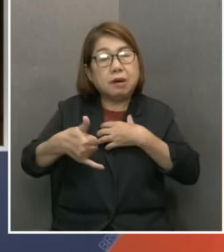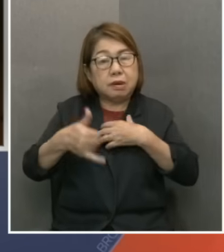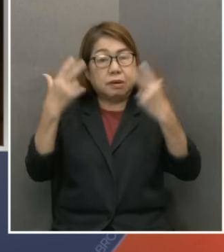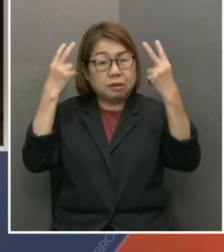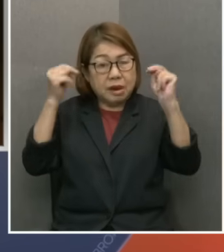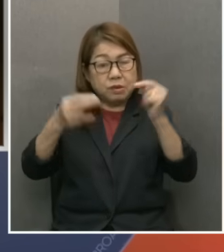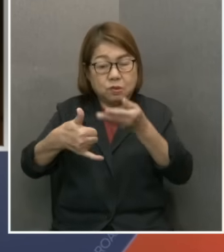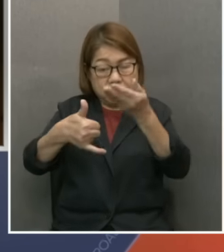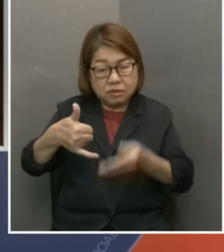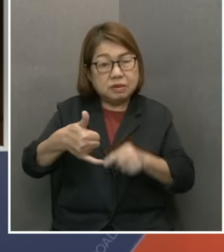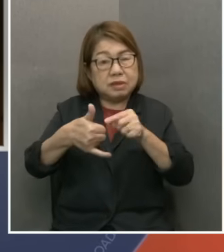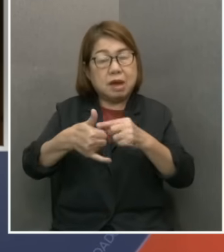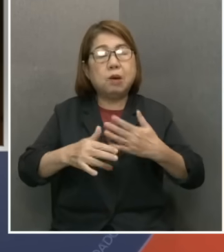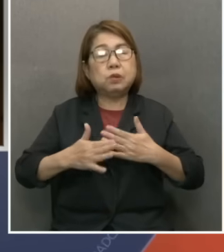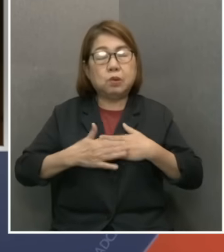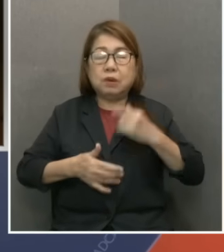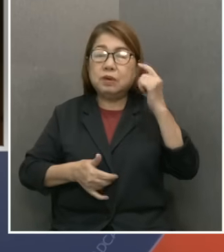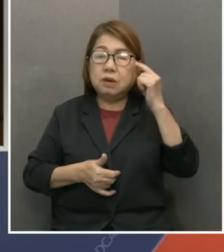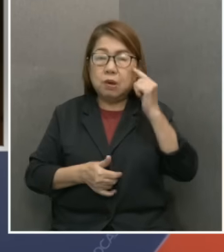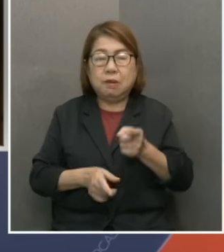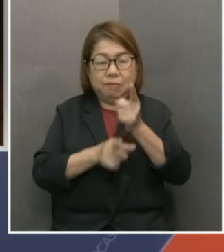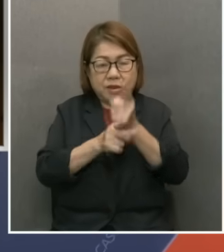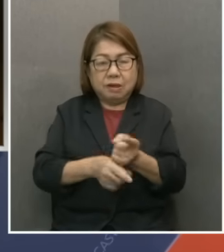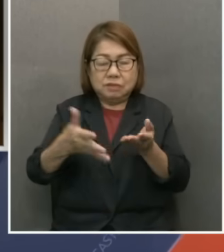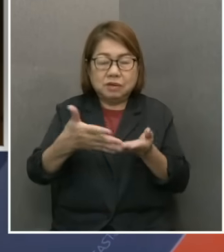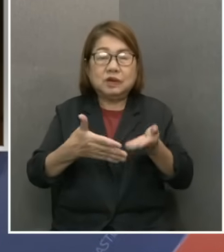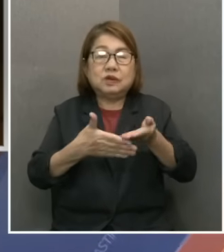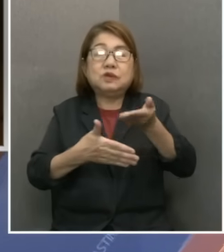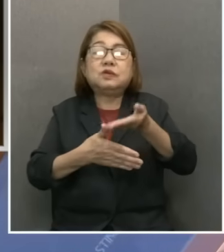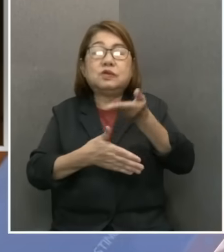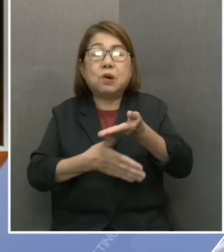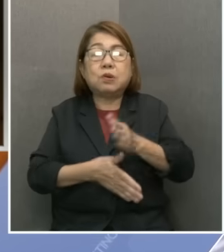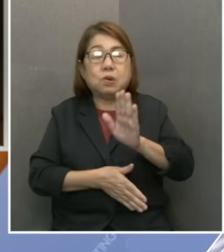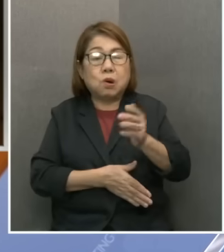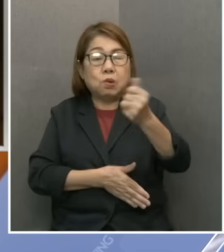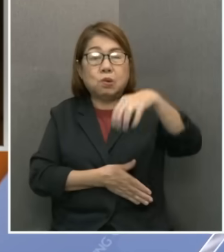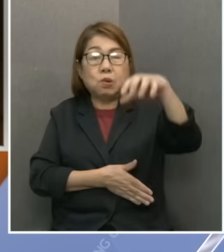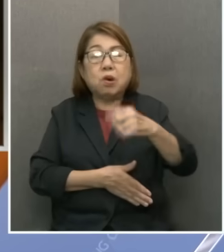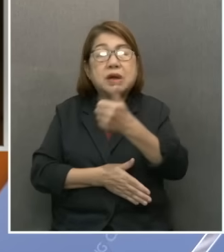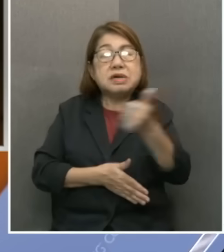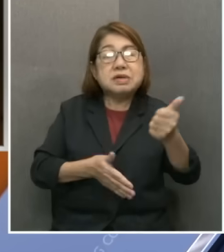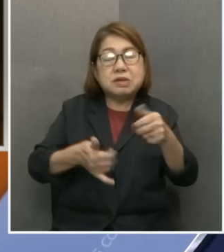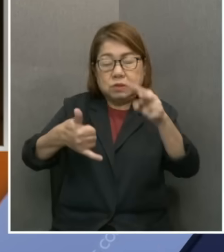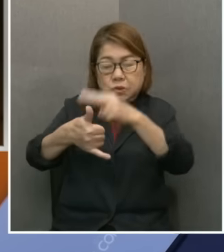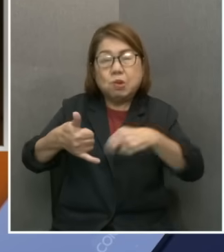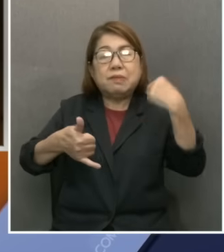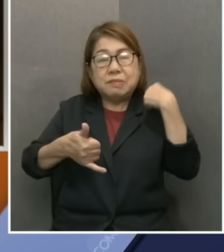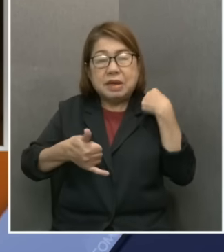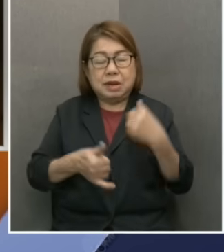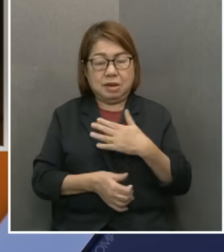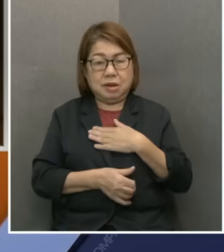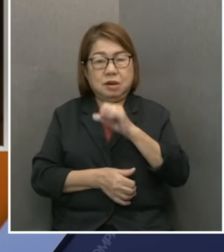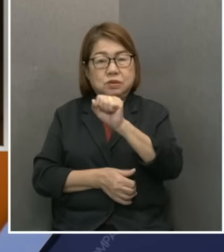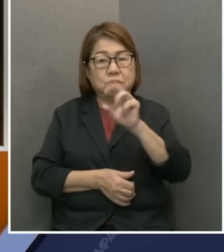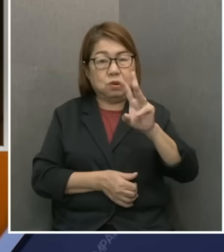รัฐมนตรีส่วนตัวคิดว่ามีกระบวนการตรวจสอบในองค์กรอื่นๆอยู่แล้วสมาชิกวุฒิสภาคงจะไปทำหน้าที่ซ้ำ